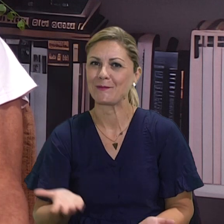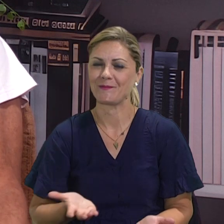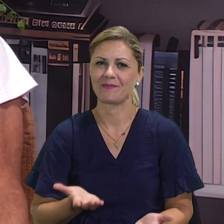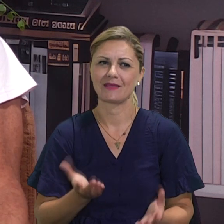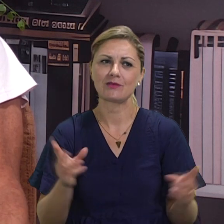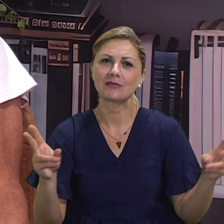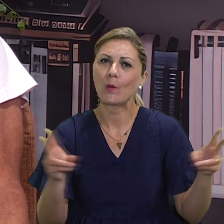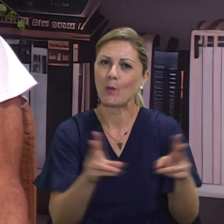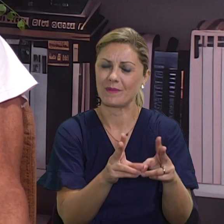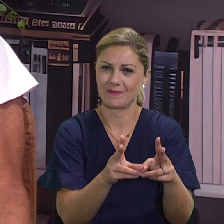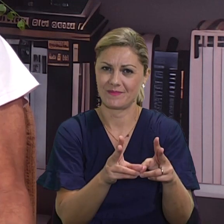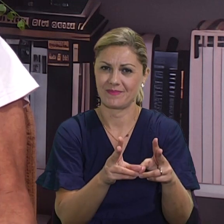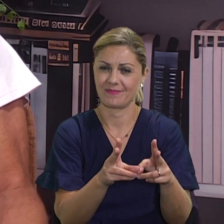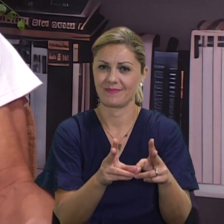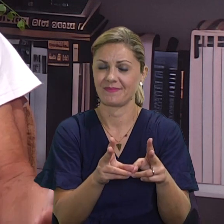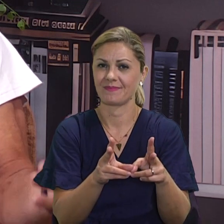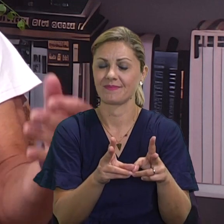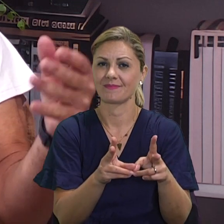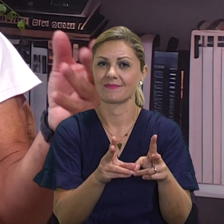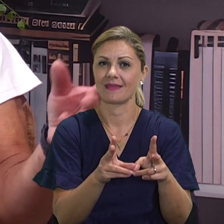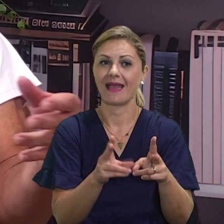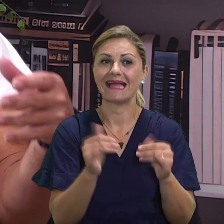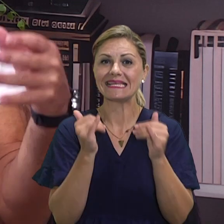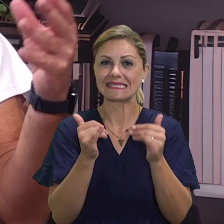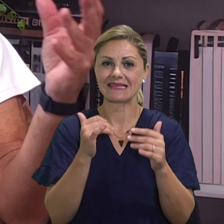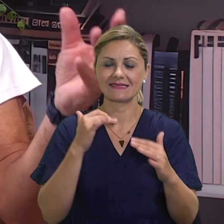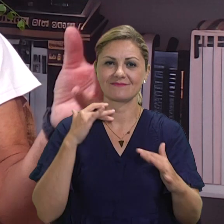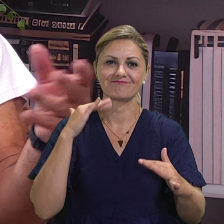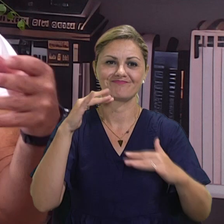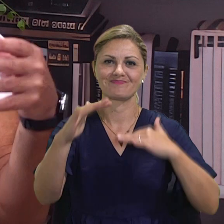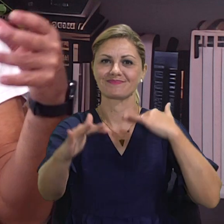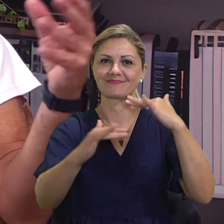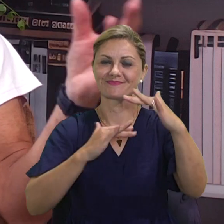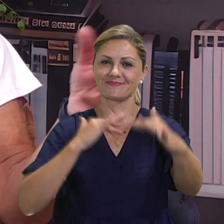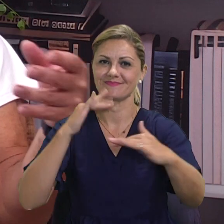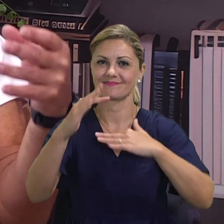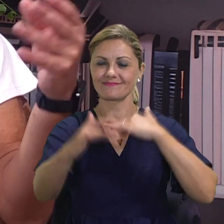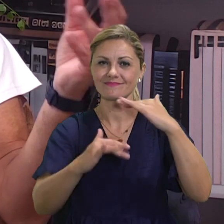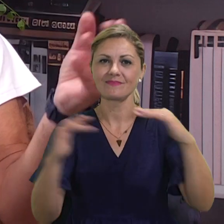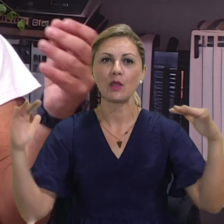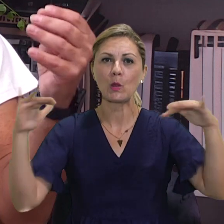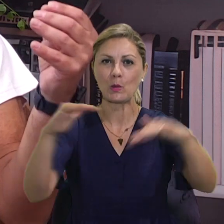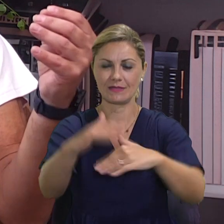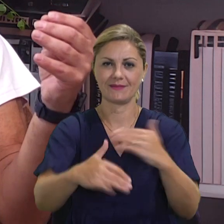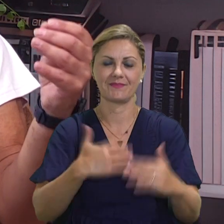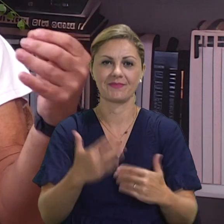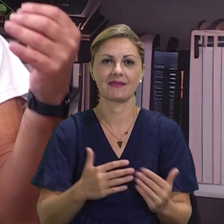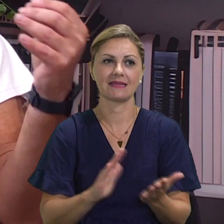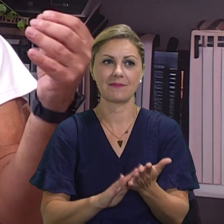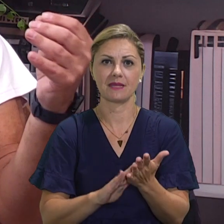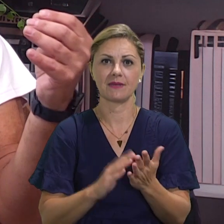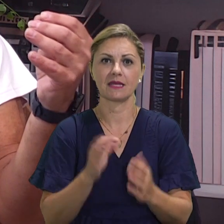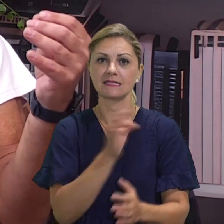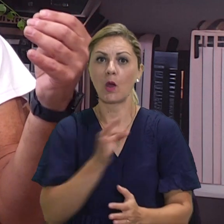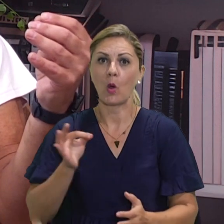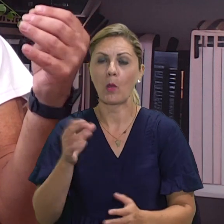učili. A inače, što se tiče toga, Split je grad gdje su se uvijek mišale race. To je stari svi bi rekao, boje da